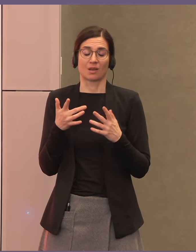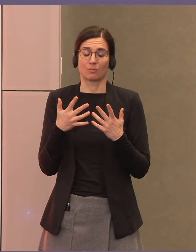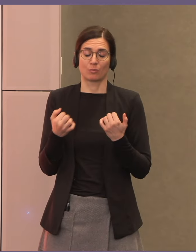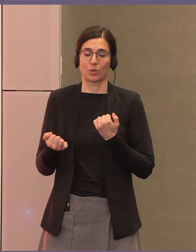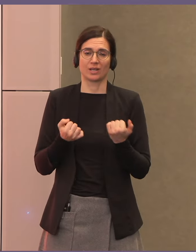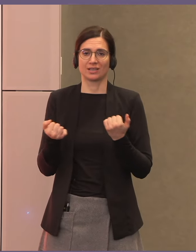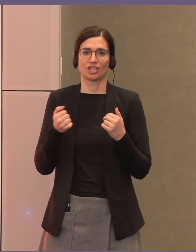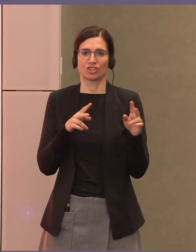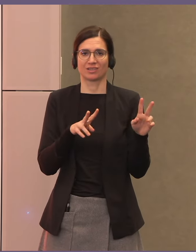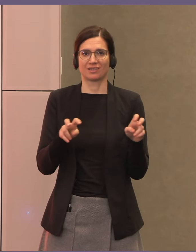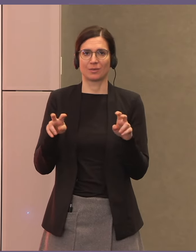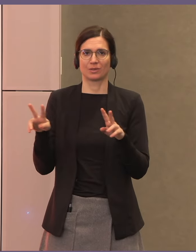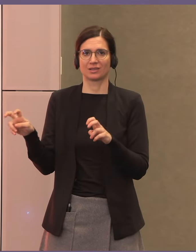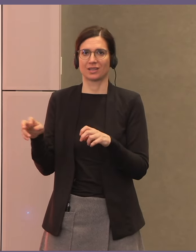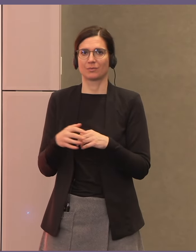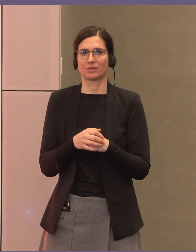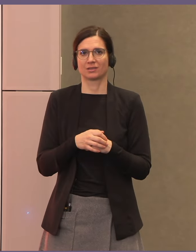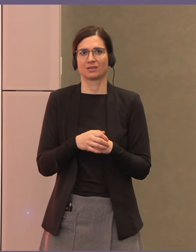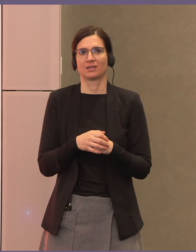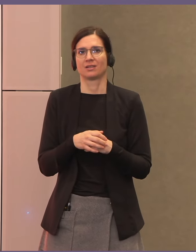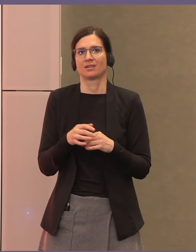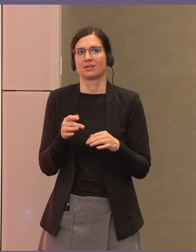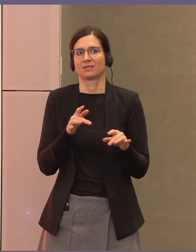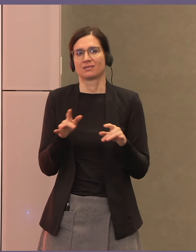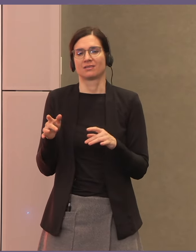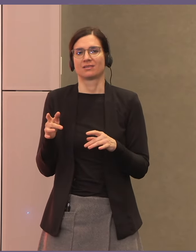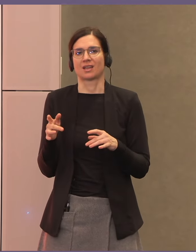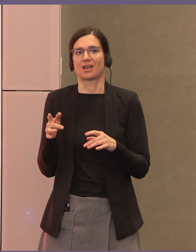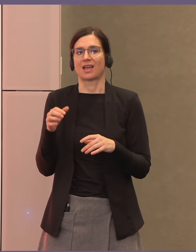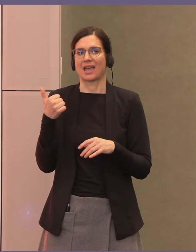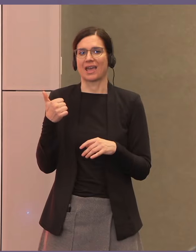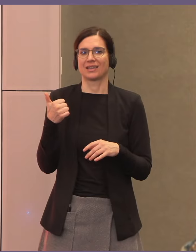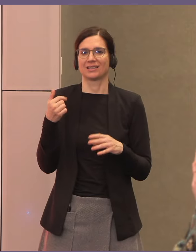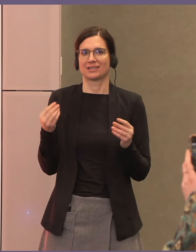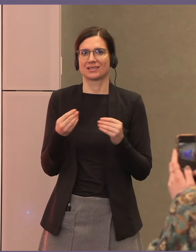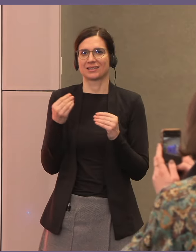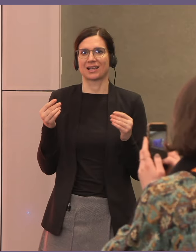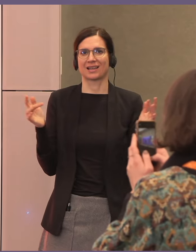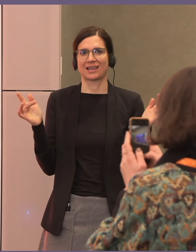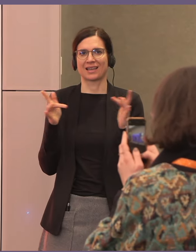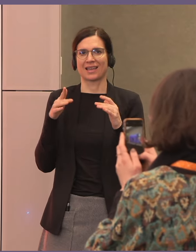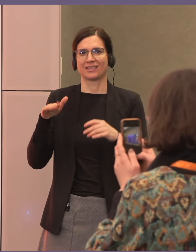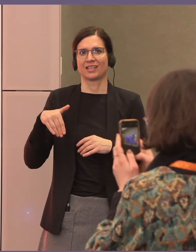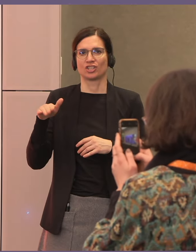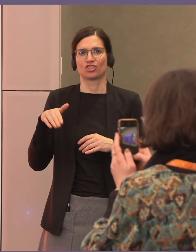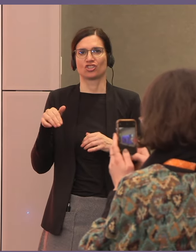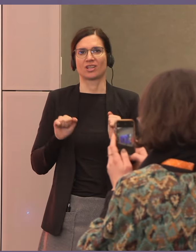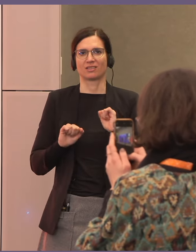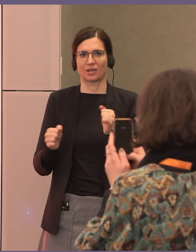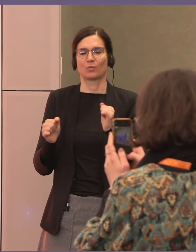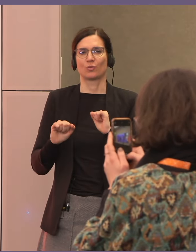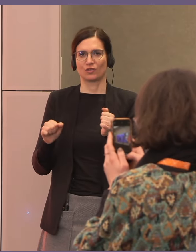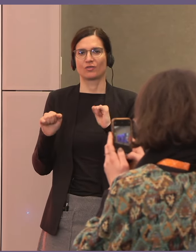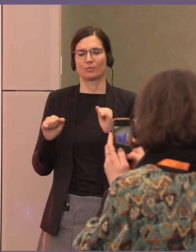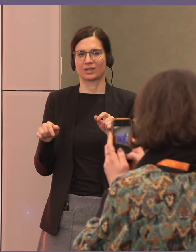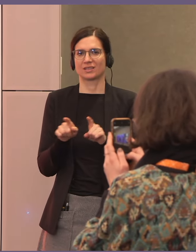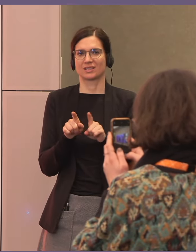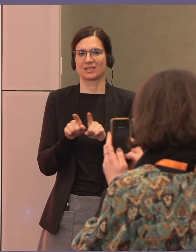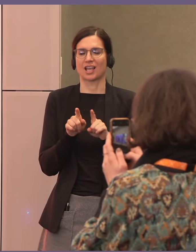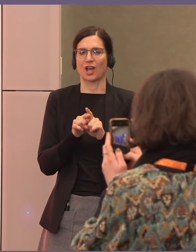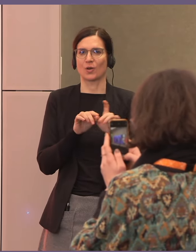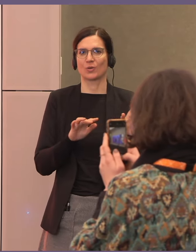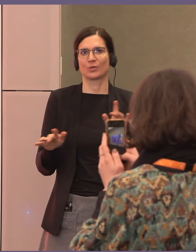politische Themen momentan jedenfalls in Europa das eine sind Anti-Gender-Movements also sozusagen die ganze Frage